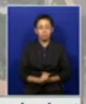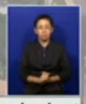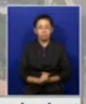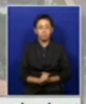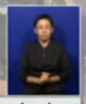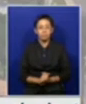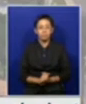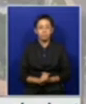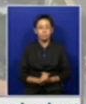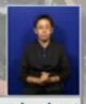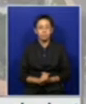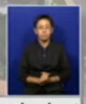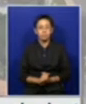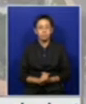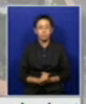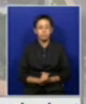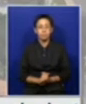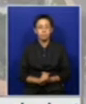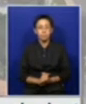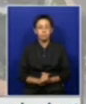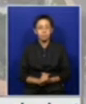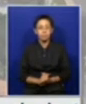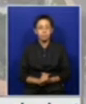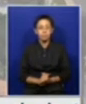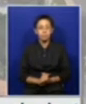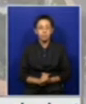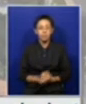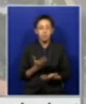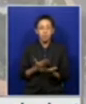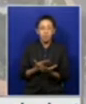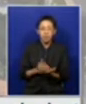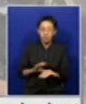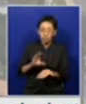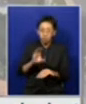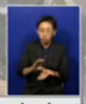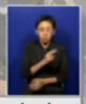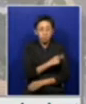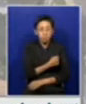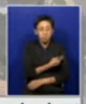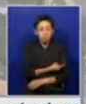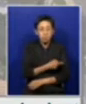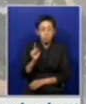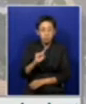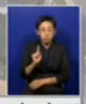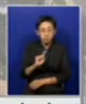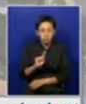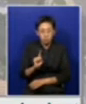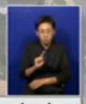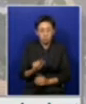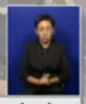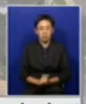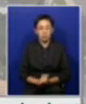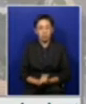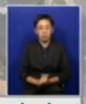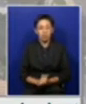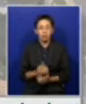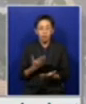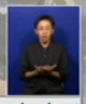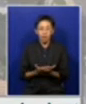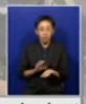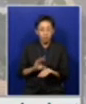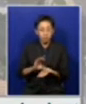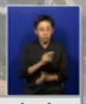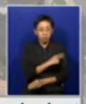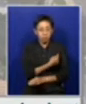ครับเพราะแล้วการลงทุนด้านสาธารณสุขของประเทศไทยถือว่ามีความสำคัญนะครับ